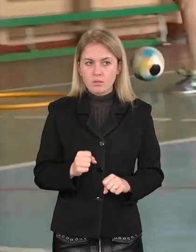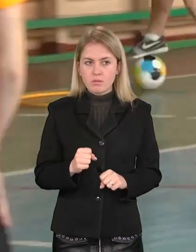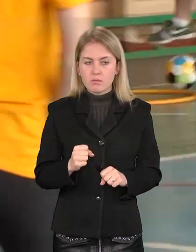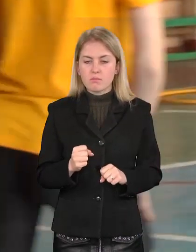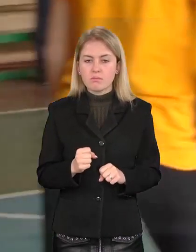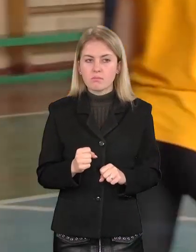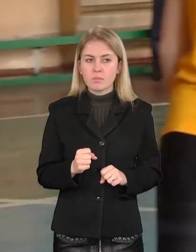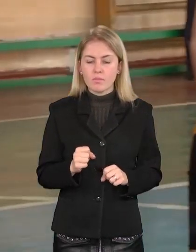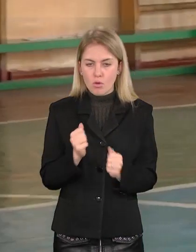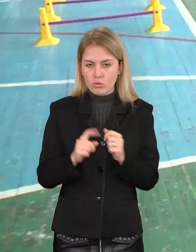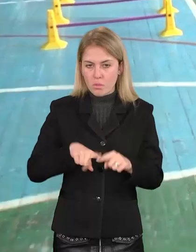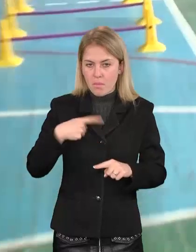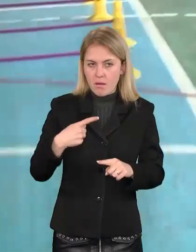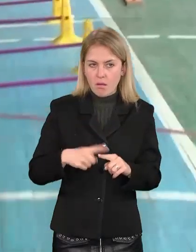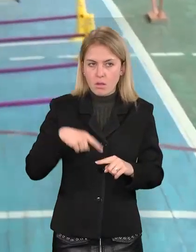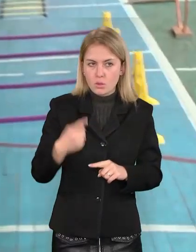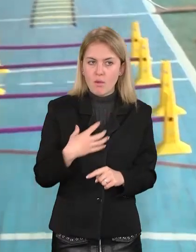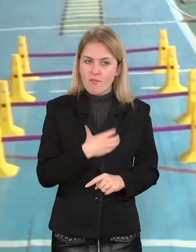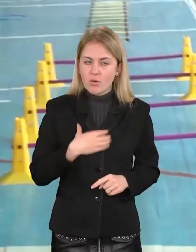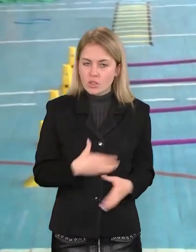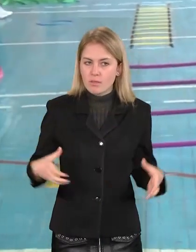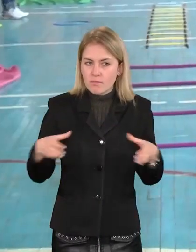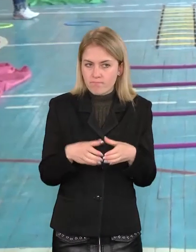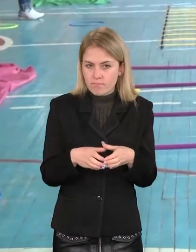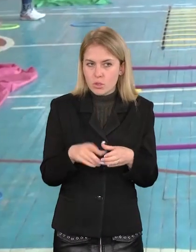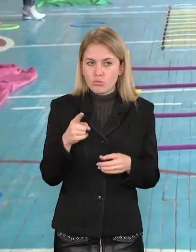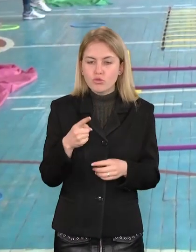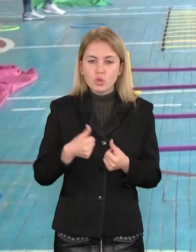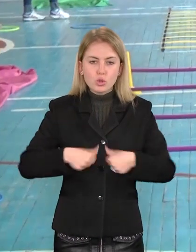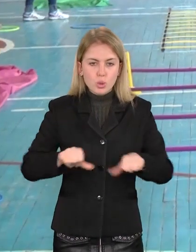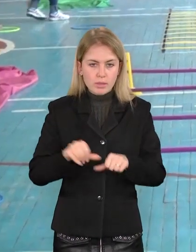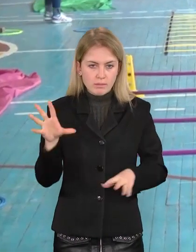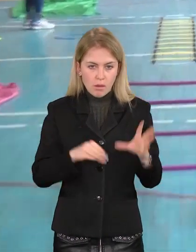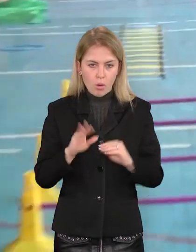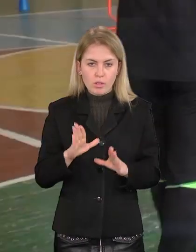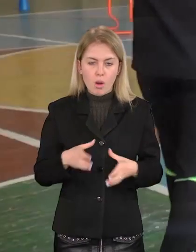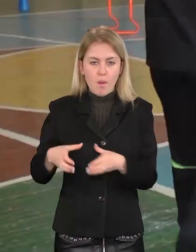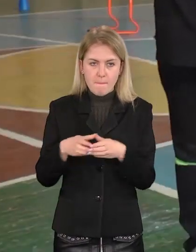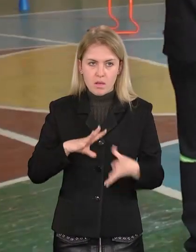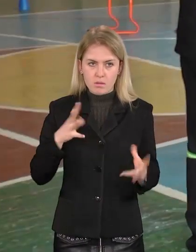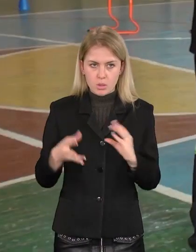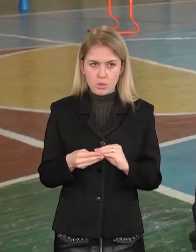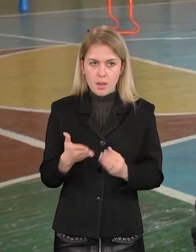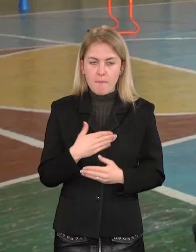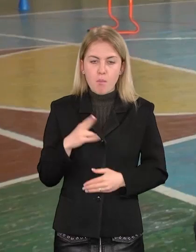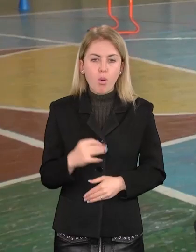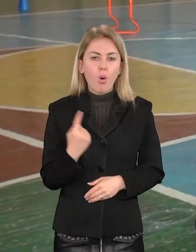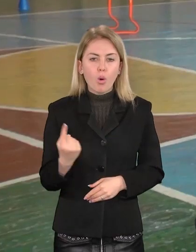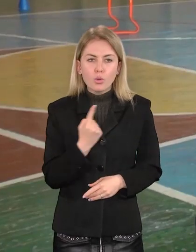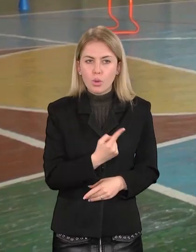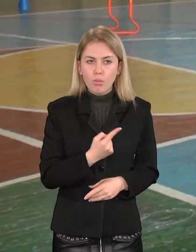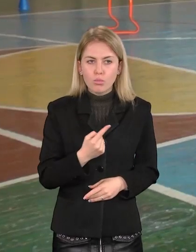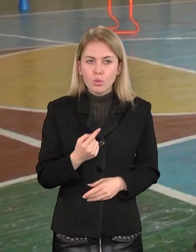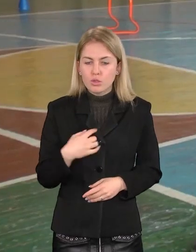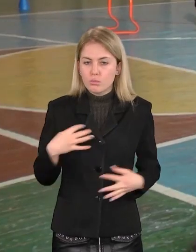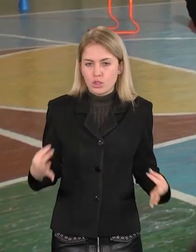естафету наступному. Важливо діяти згуртовано, адже журі зараховує лише командний результат. Мы по одному, мы, как говорим, абсолютно